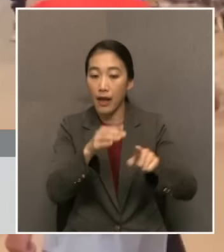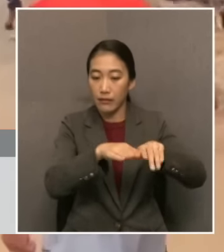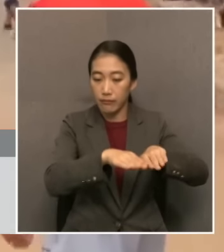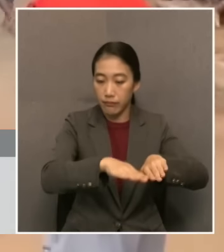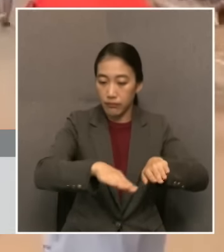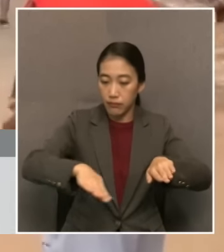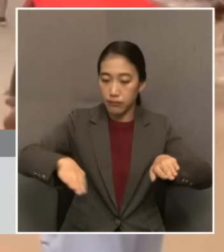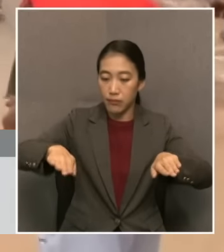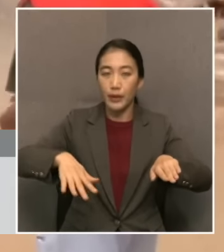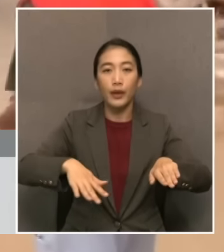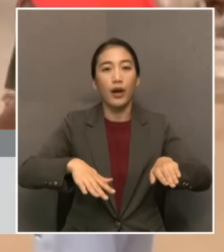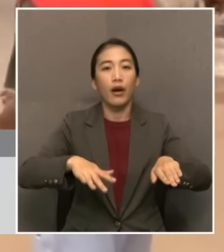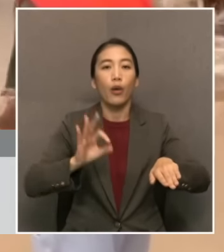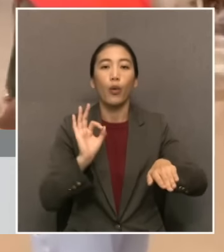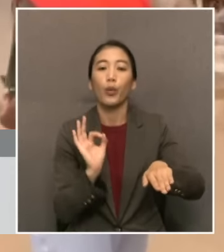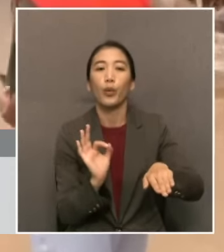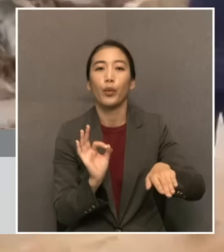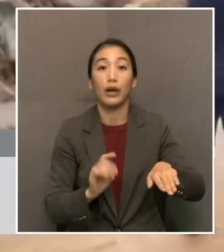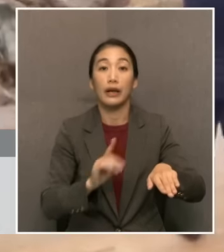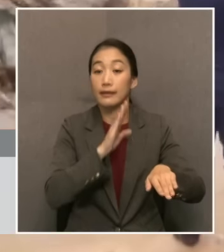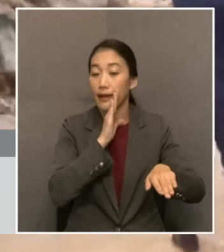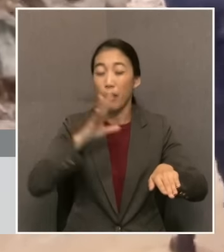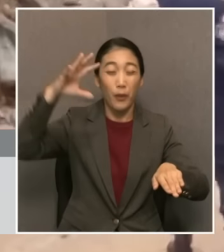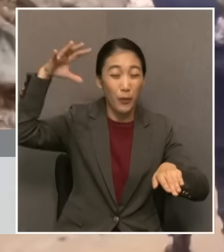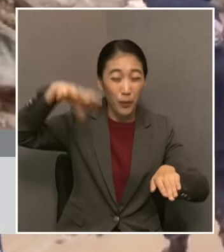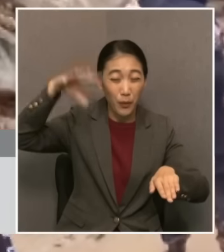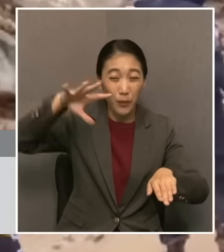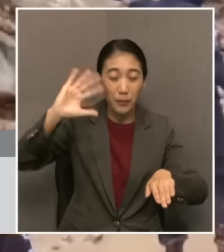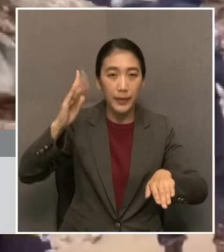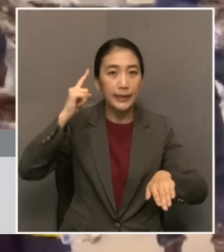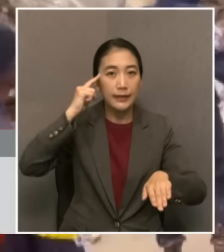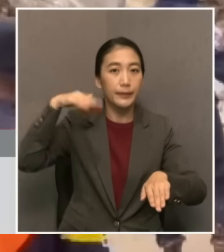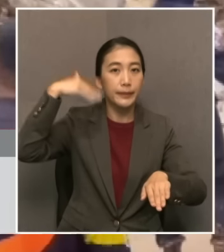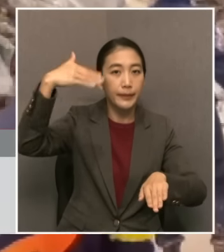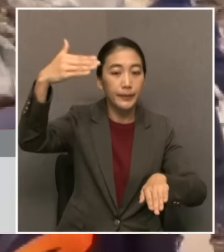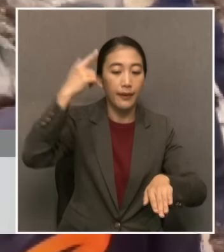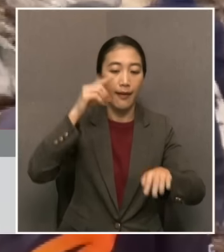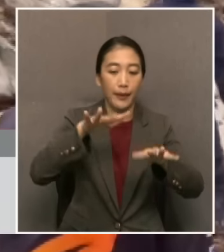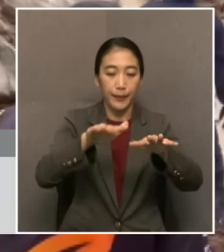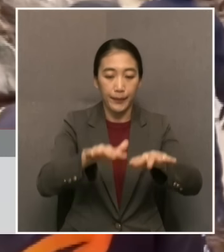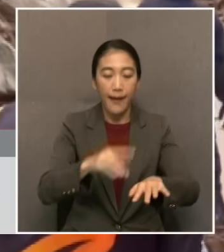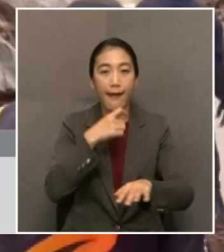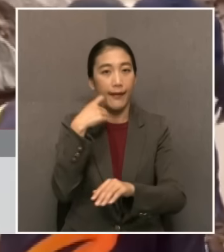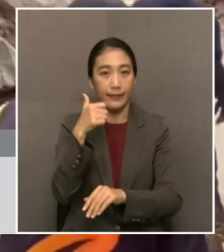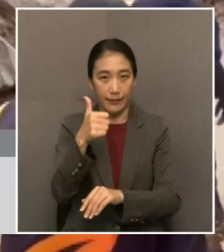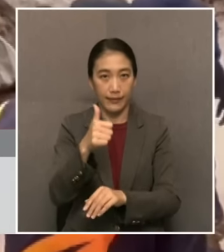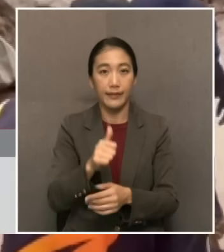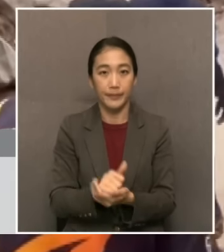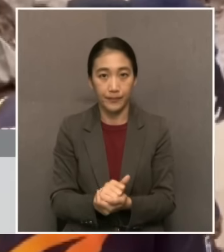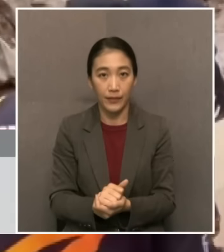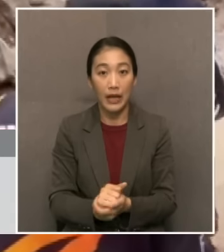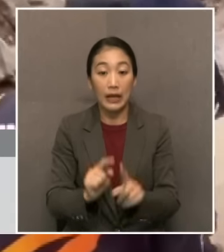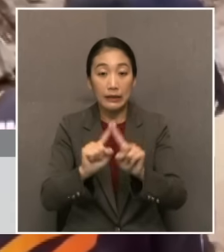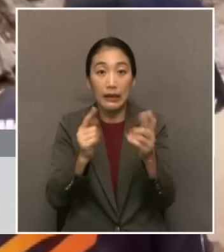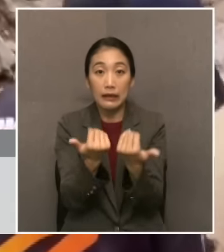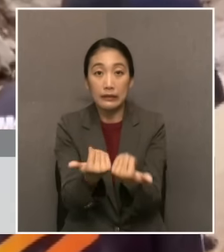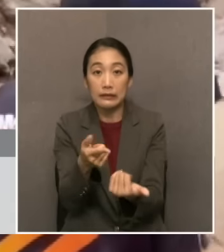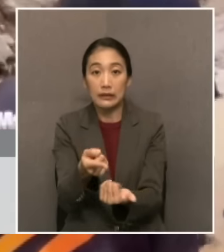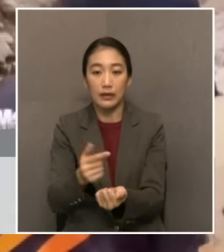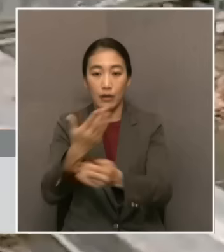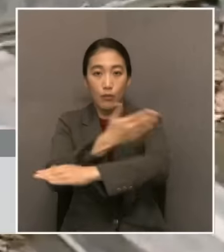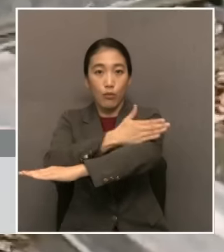ว่าไม่มีฝนตกลงมาเพิ่มคาดว่าสถานการณ์น่าจะกลับเข้าสู่ภาวะปกติสำหรับในพื้นที่เกิดเหตุดินภูเขาไหล